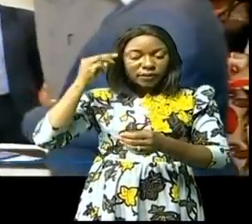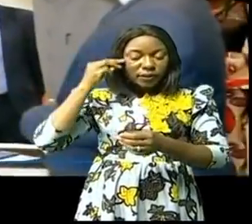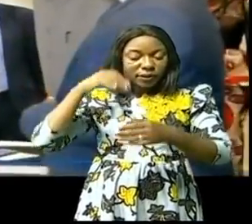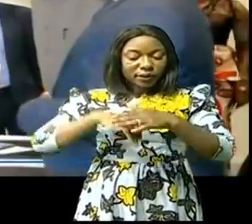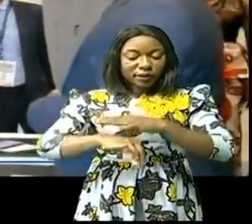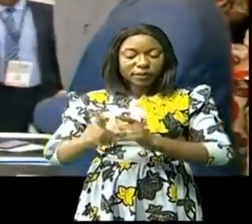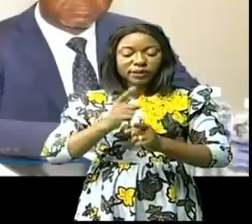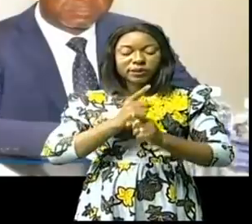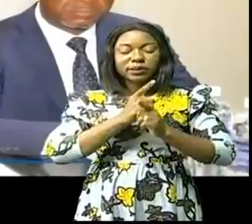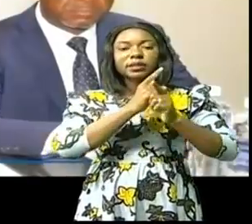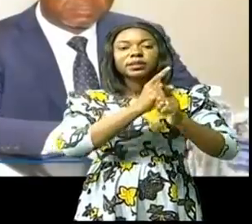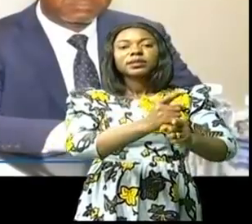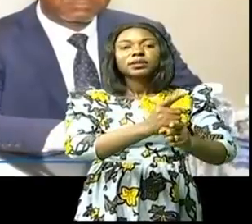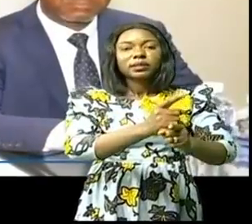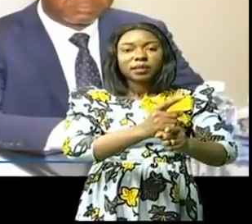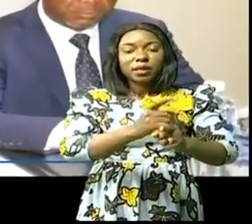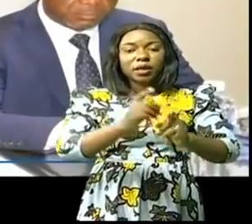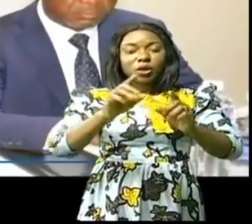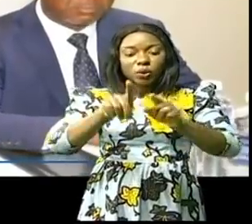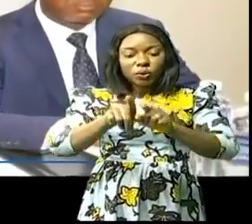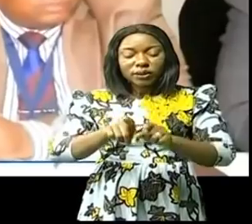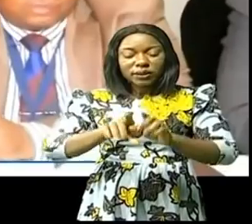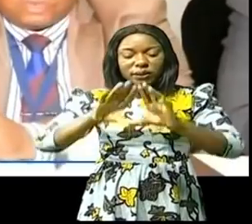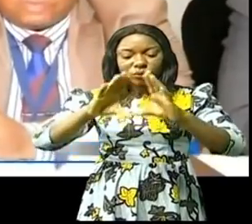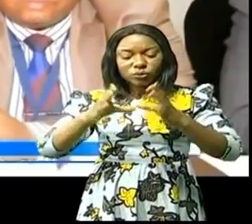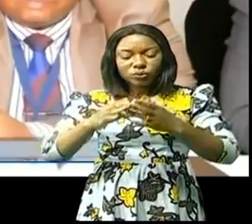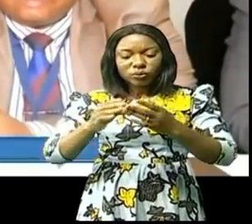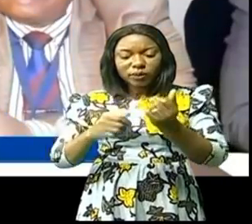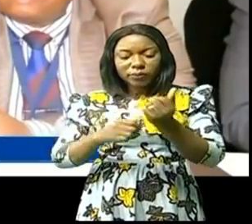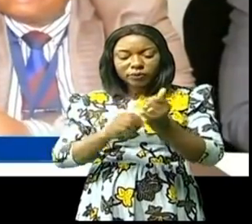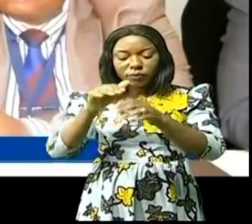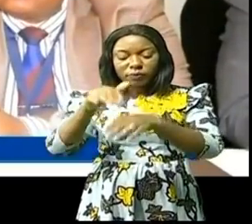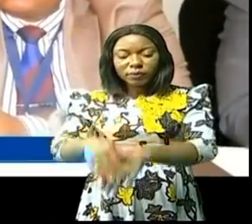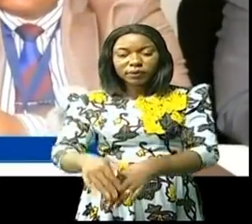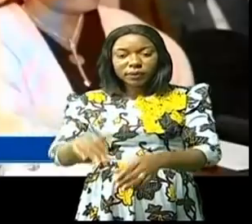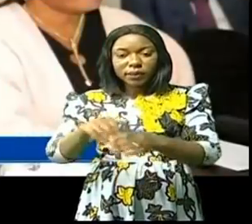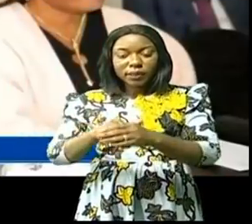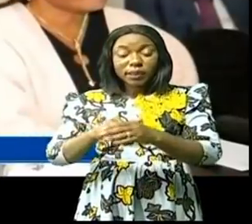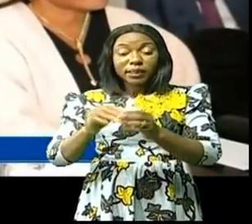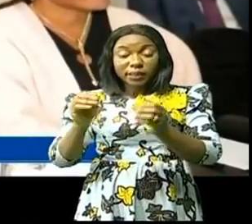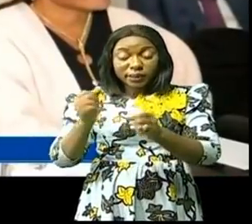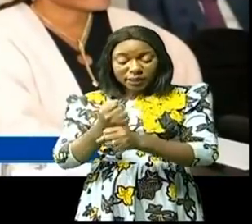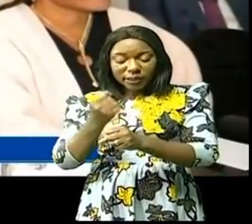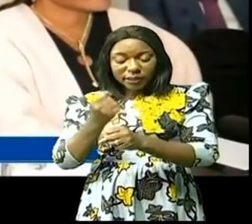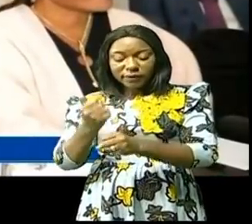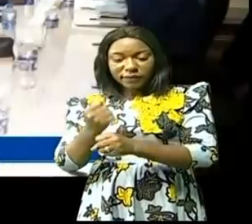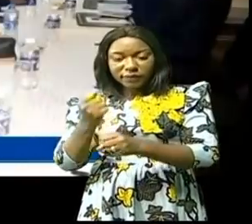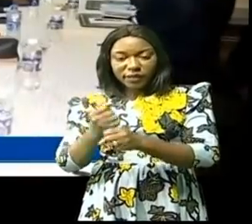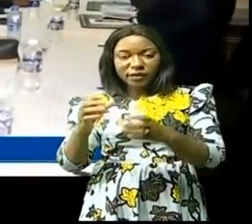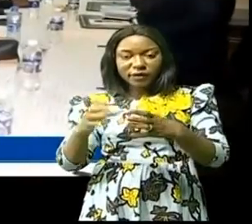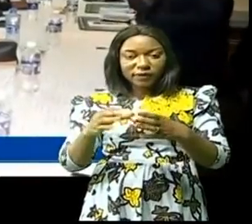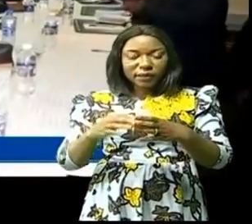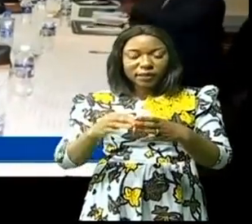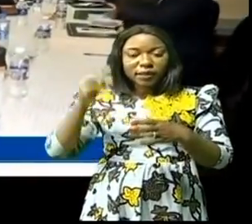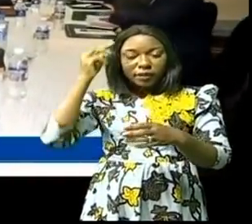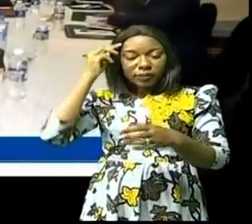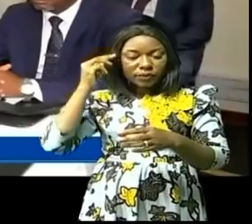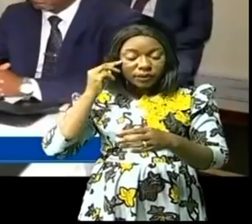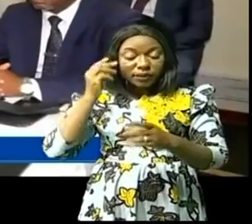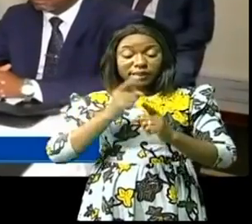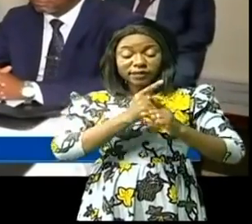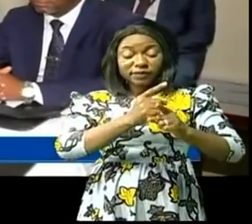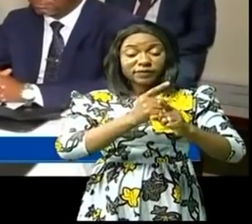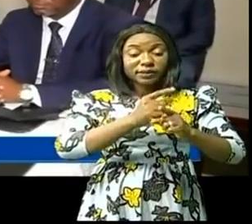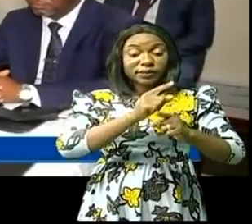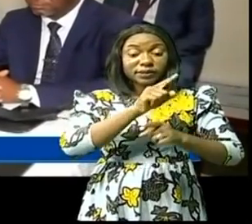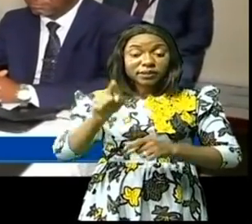et sécurité et toute la délégation de la RDC ont participé à une séance de travail avec le ministre de la Défense zambienne et